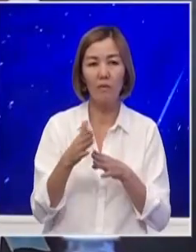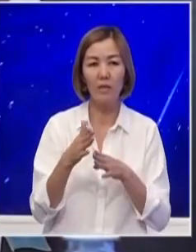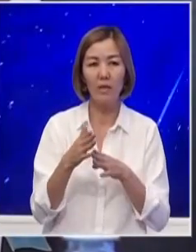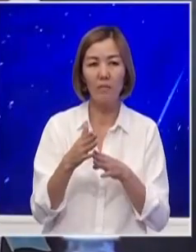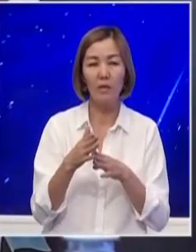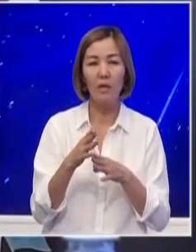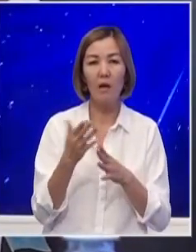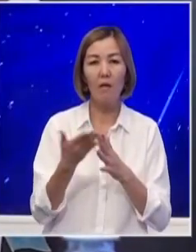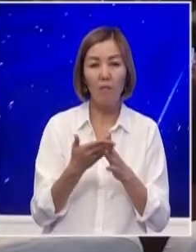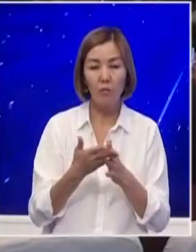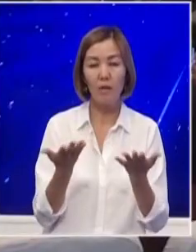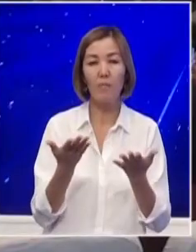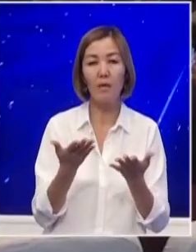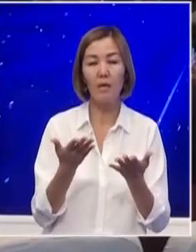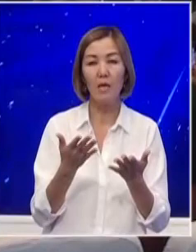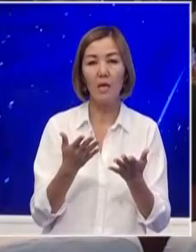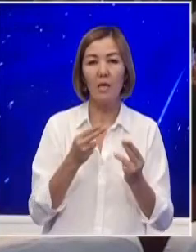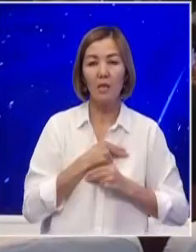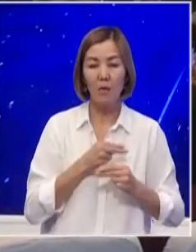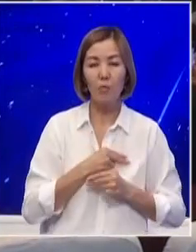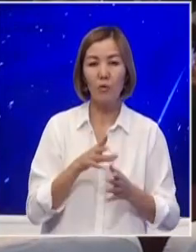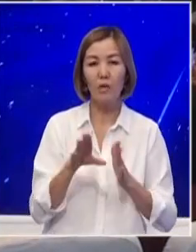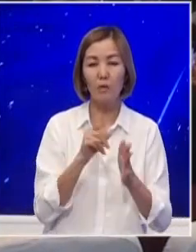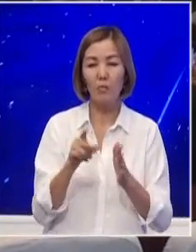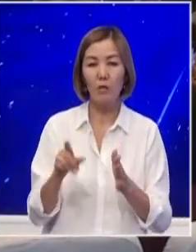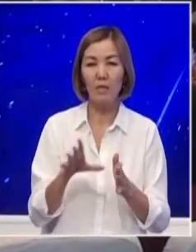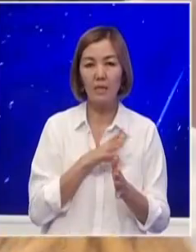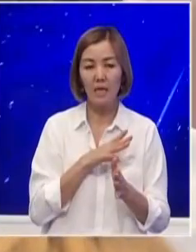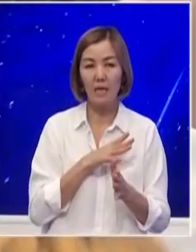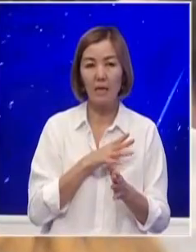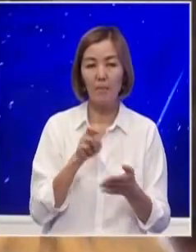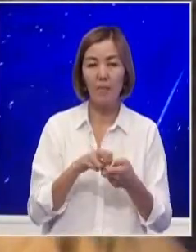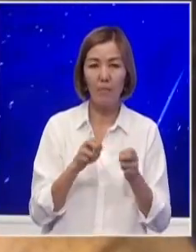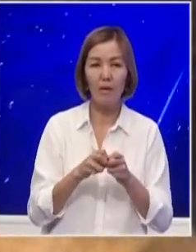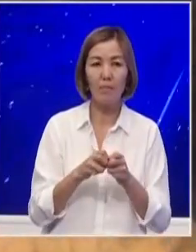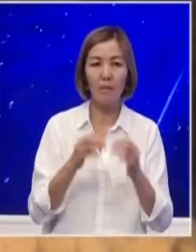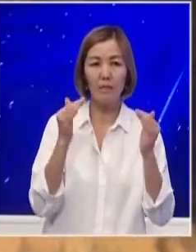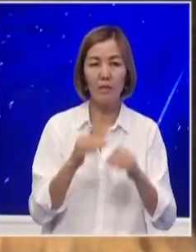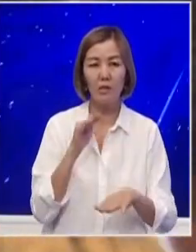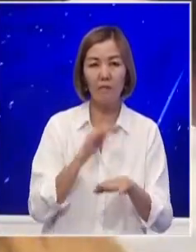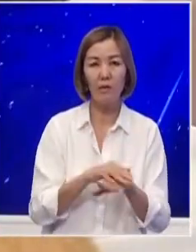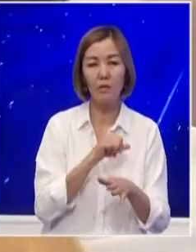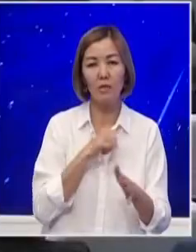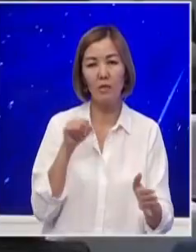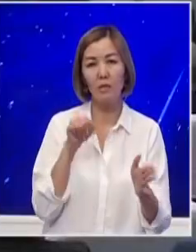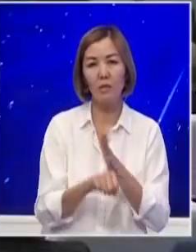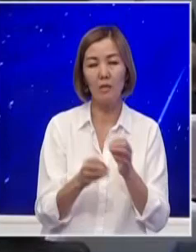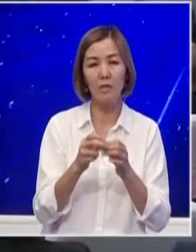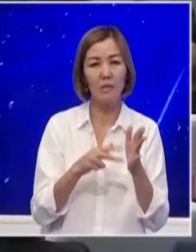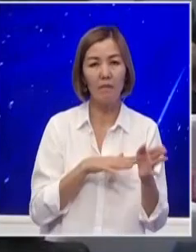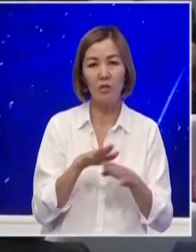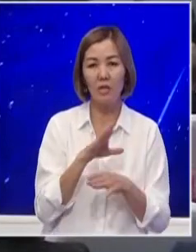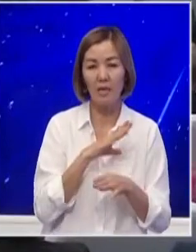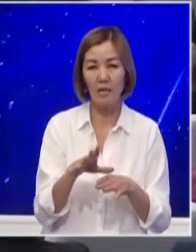им квотами. Результатом кропотливой работы депутатов Маслихата стали и такие проблемы, как снижение фактов суицида среди несовершеннолетних. И